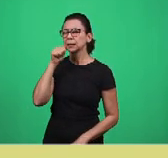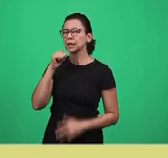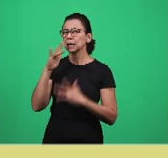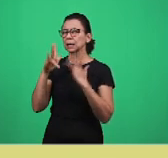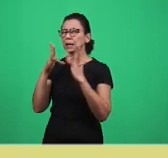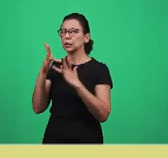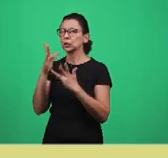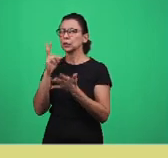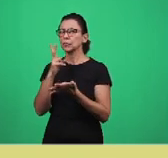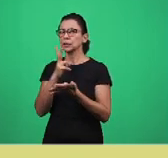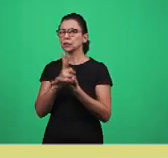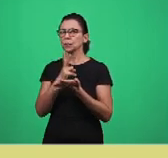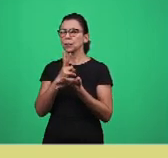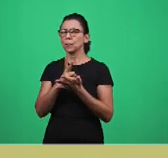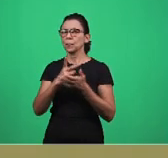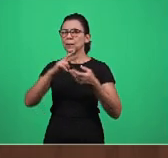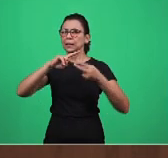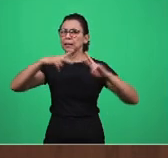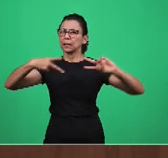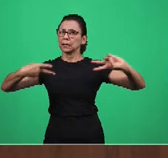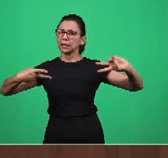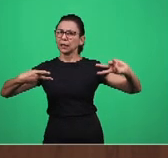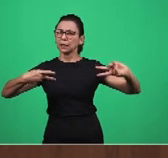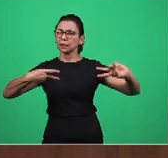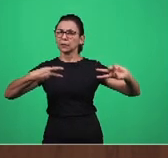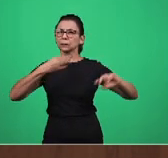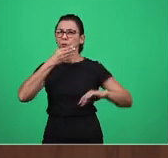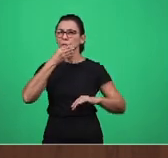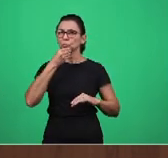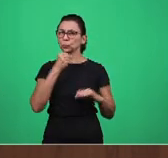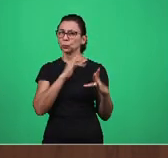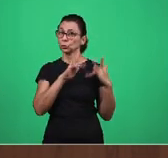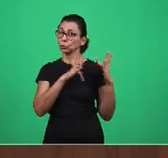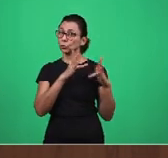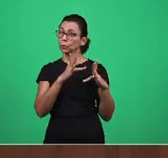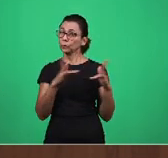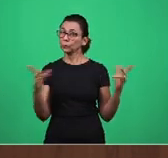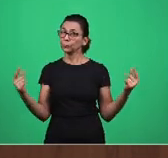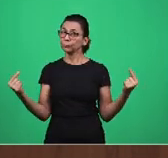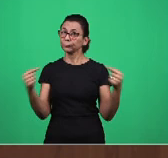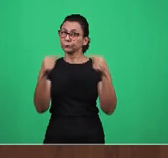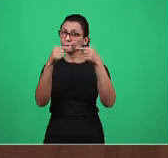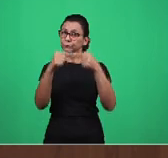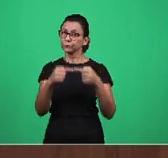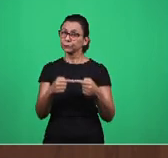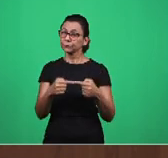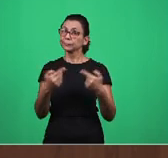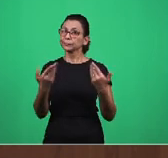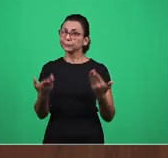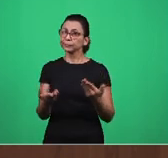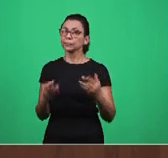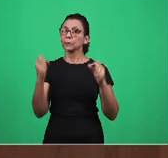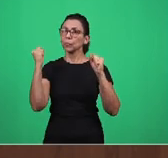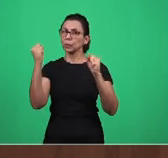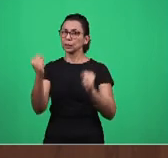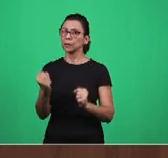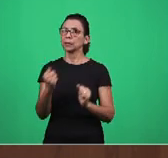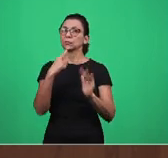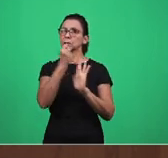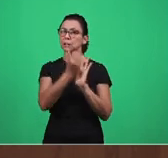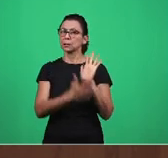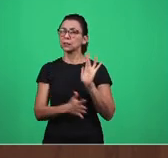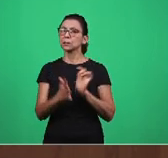sang du fiancé? Exactement. Nous devons croire dans le pouvoir du sang de Jésus. Nous avons